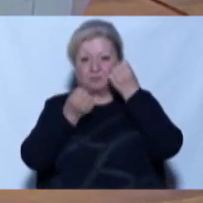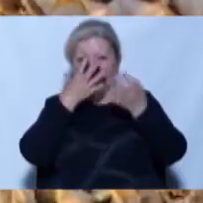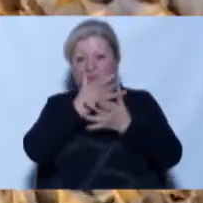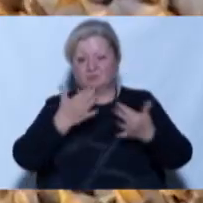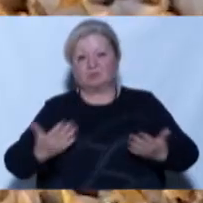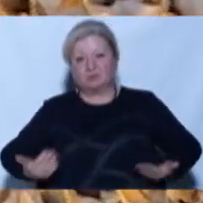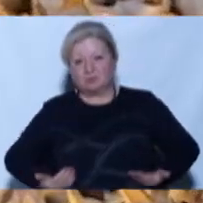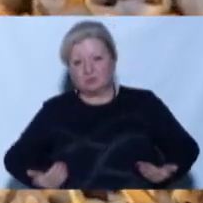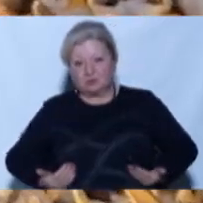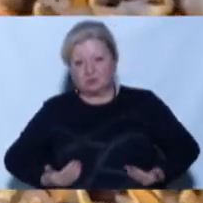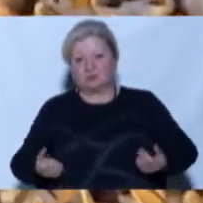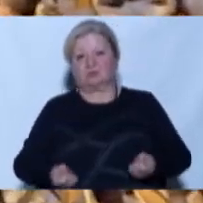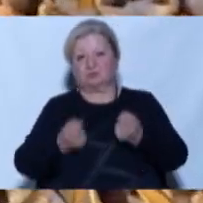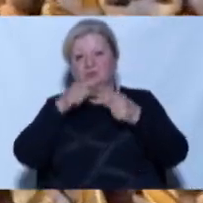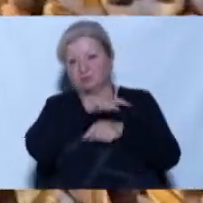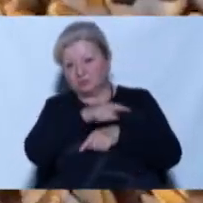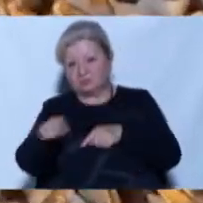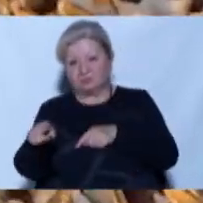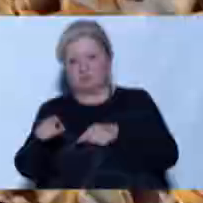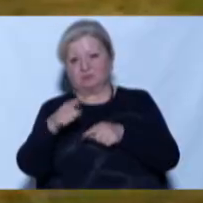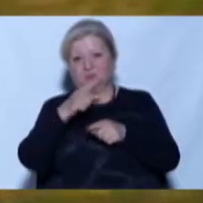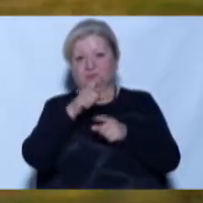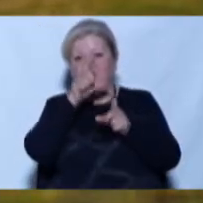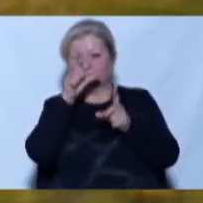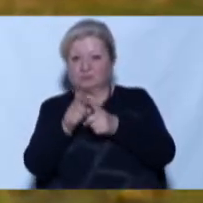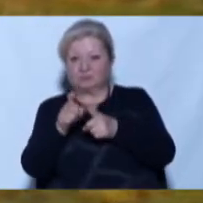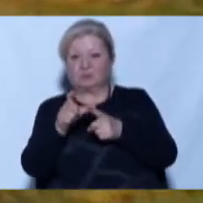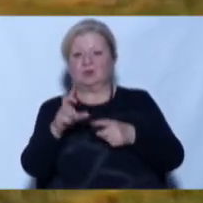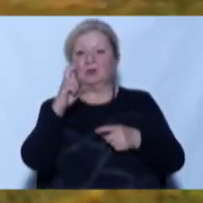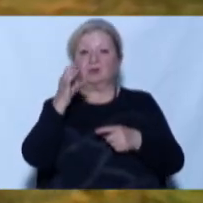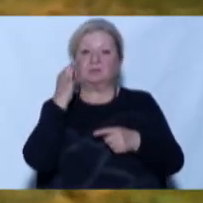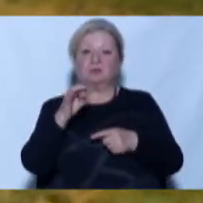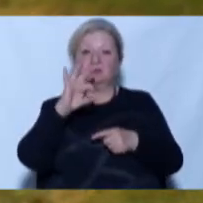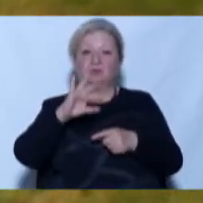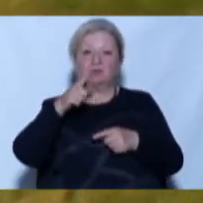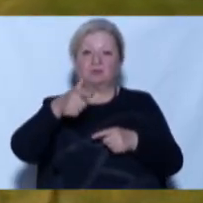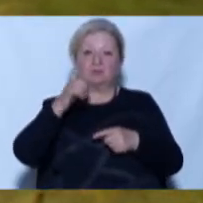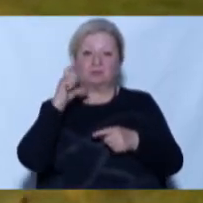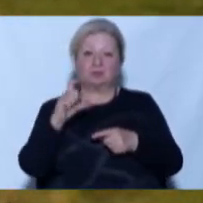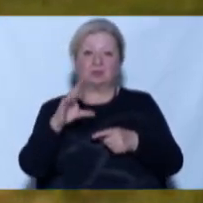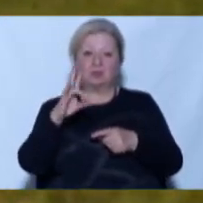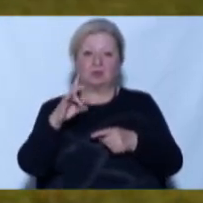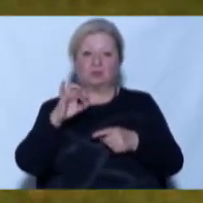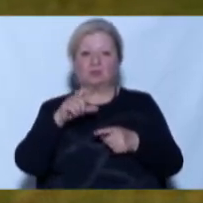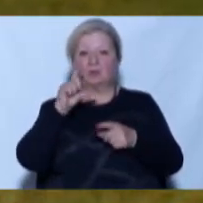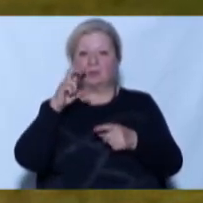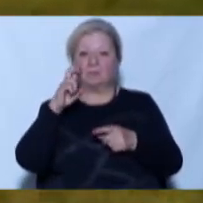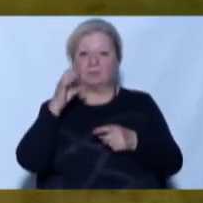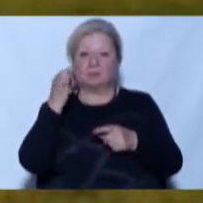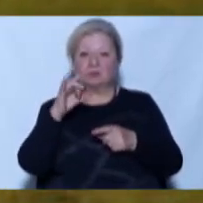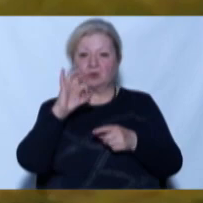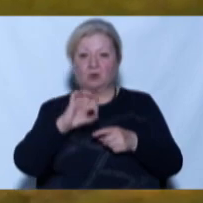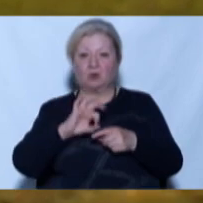სიცოცხლე და აი ამ პერიოდს მეცნიერებმა ბიოგენური ეწოდეს. ბიო სიცოცხლეს ნიშნავს და ამიტომ